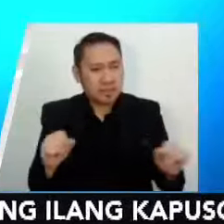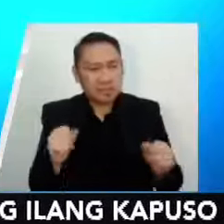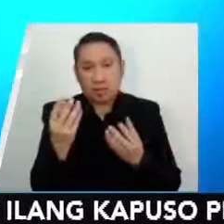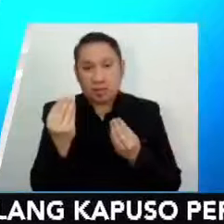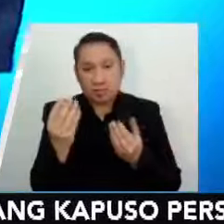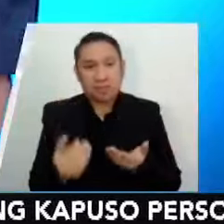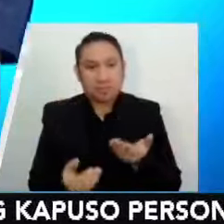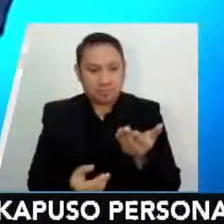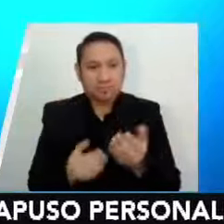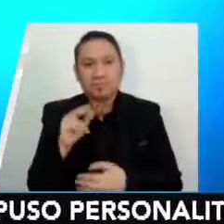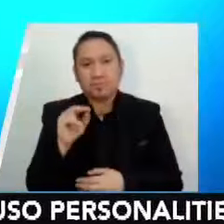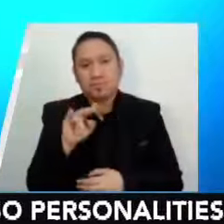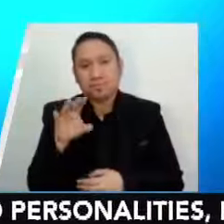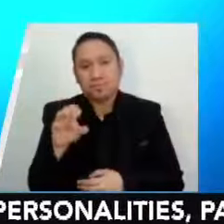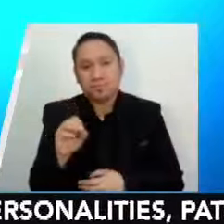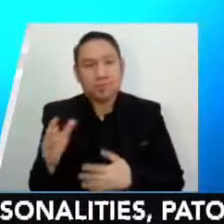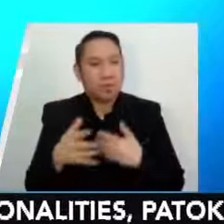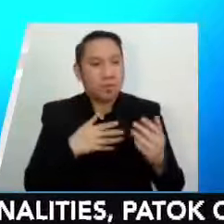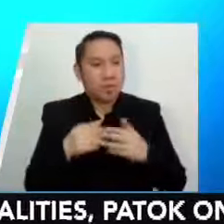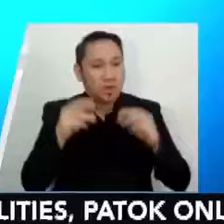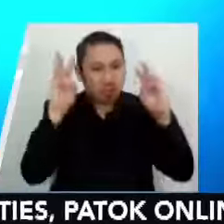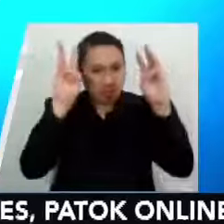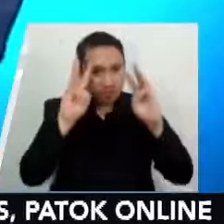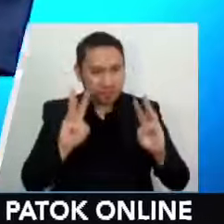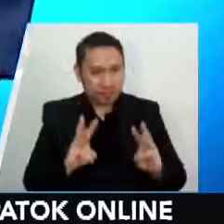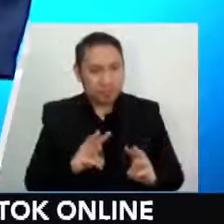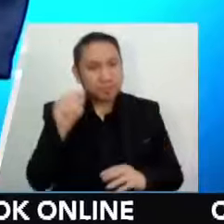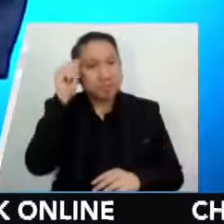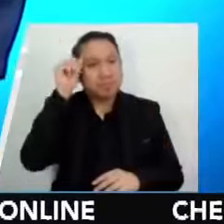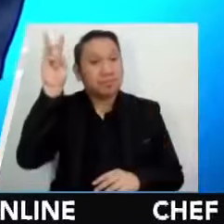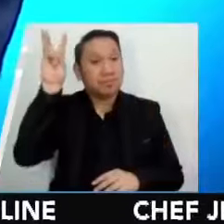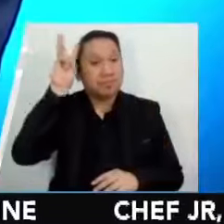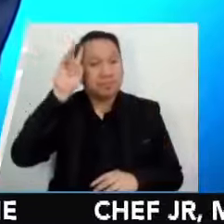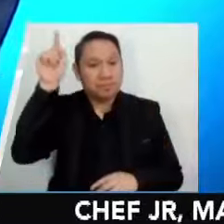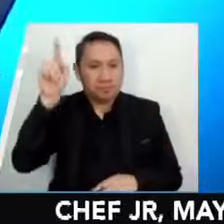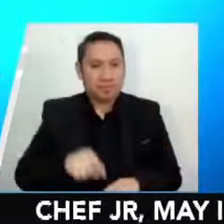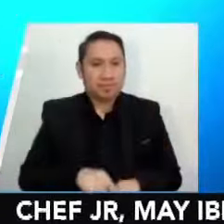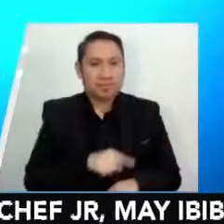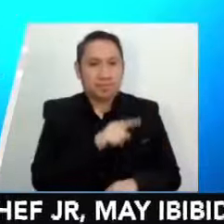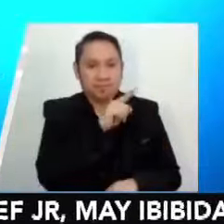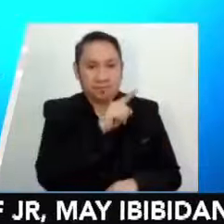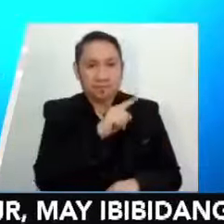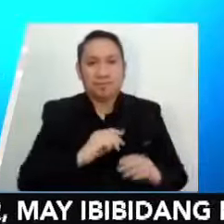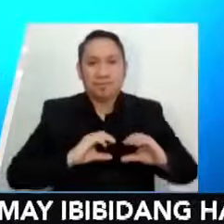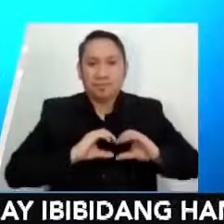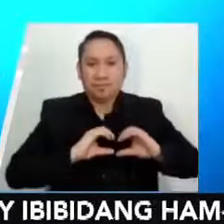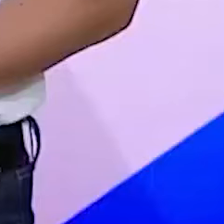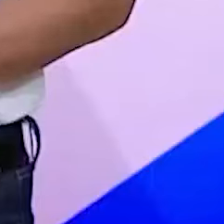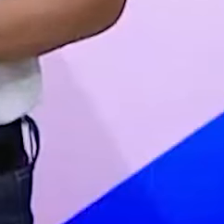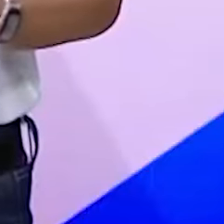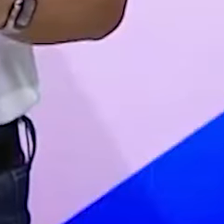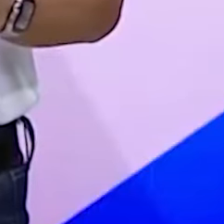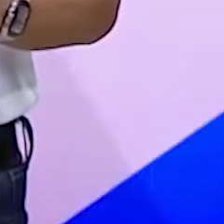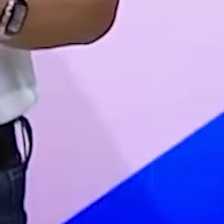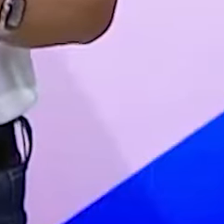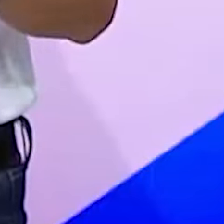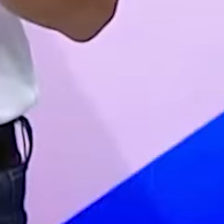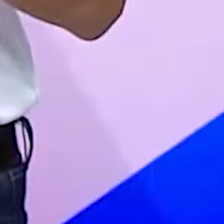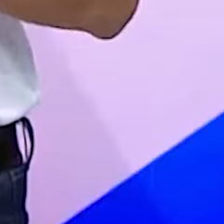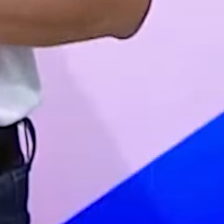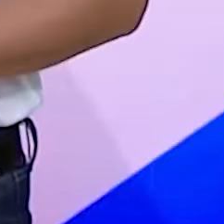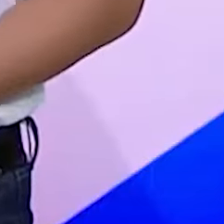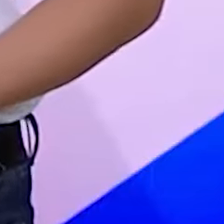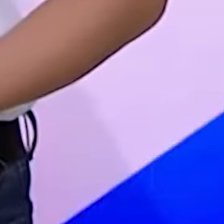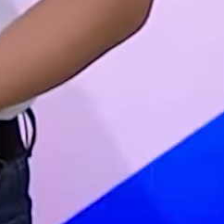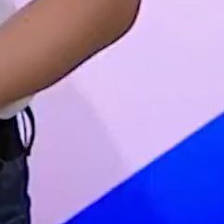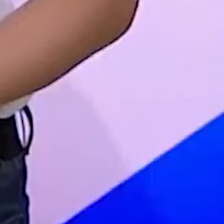Angel Perquera. Know the weather before you go. Para mag-safe lagi, mga kapuso. Kapuso,